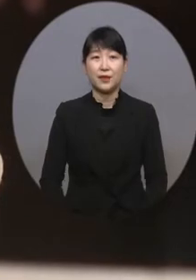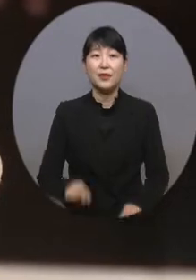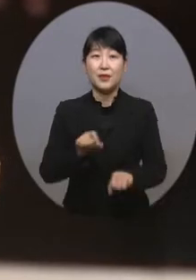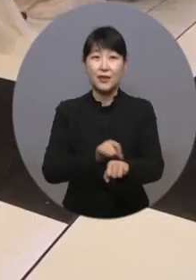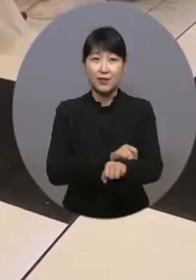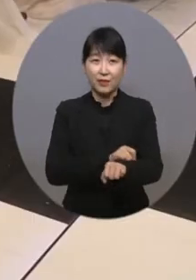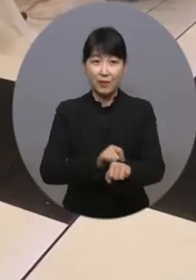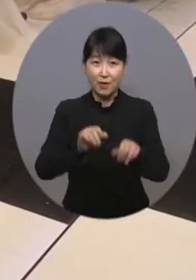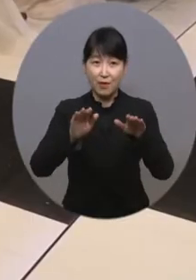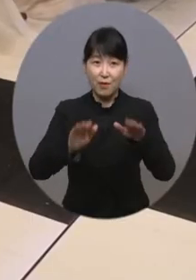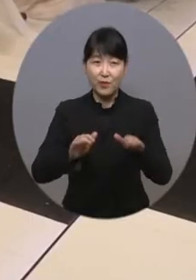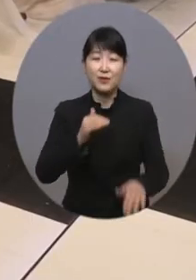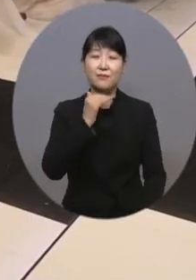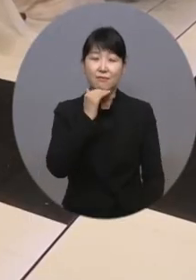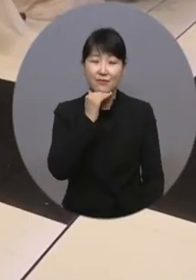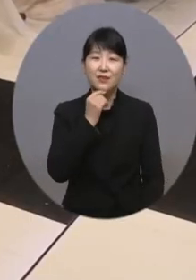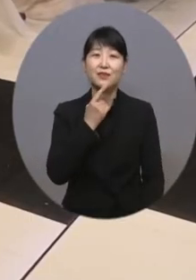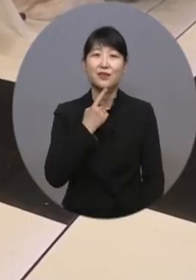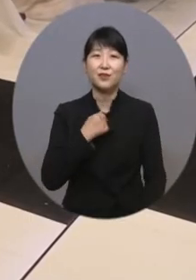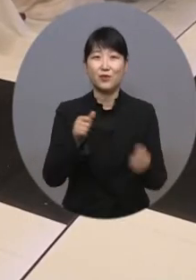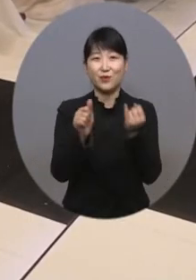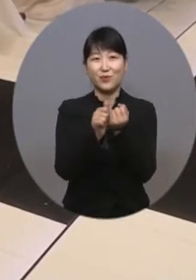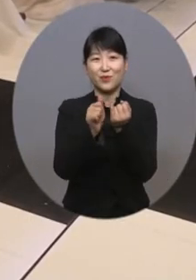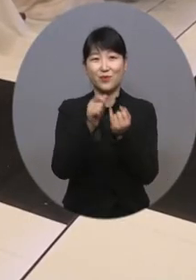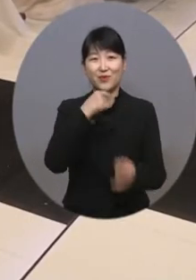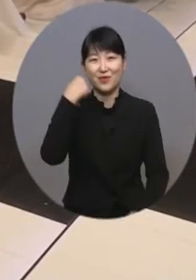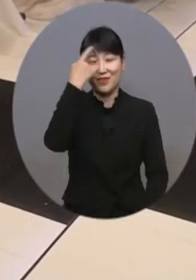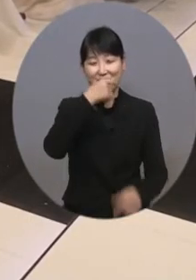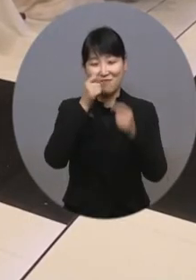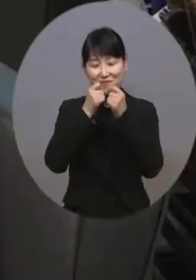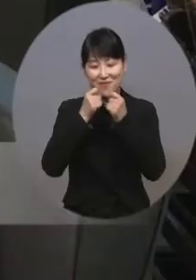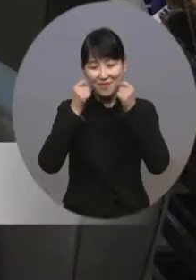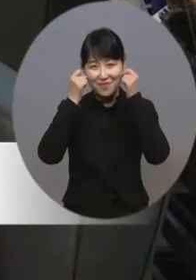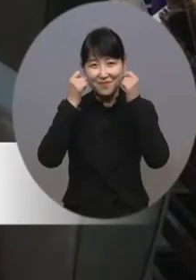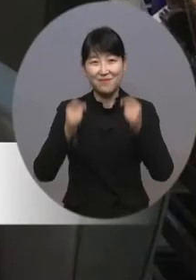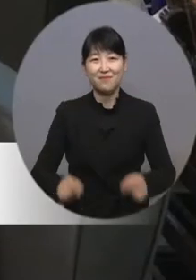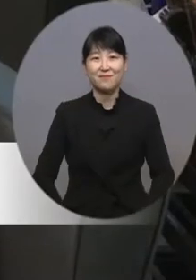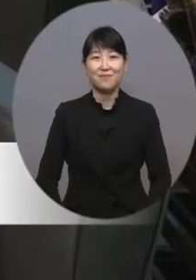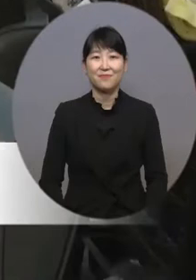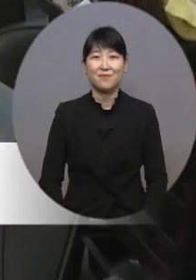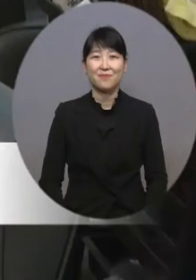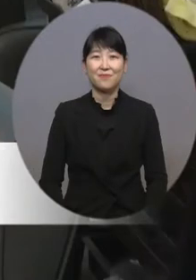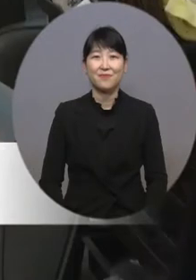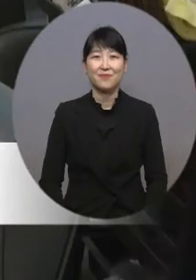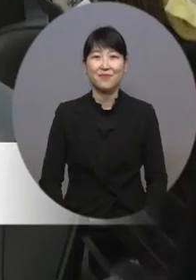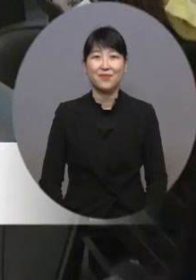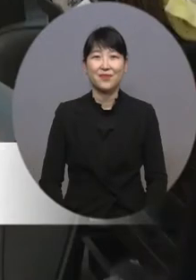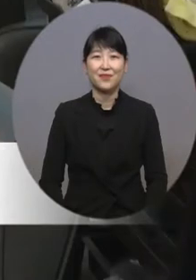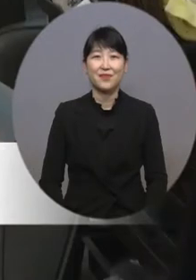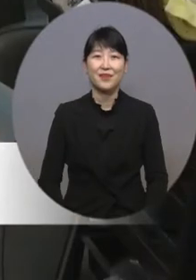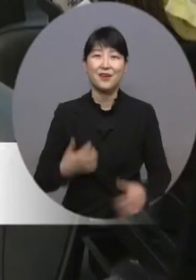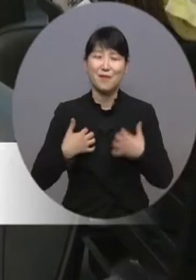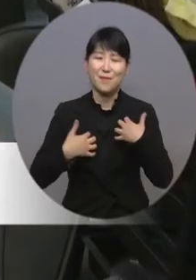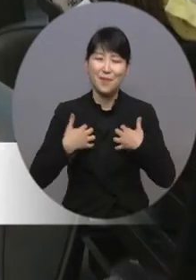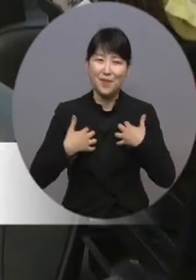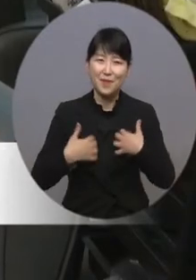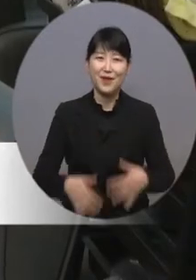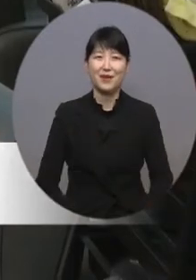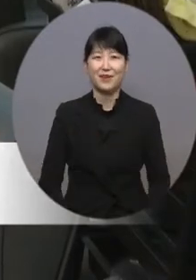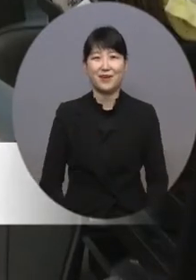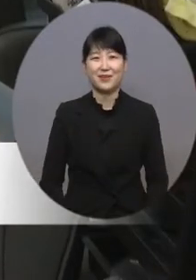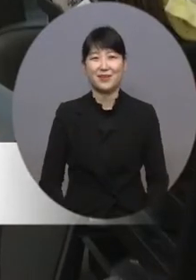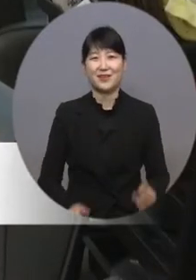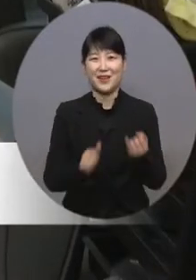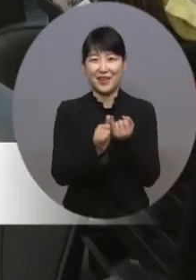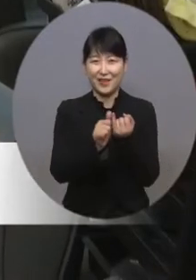간절히 기다려온 신랑 신부 얼굴에는 웃음꽃이 가득했습니다. 슬퍼요. 남편이랑 담임이도